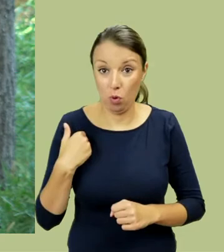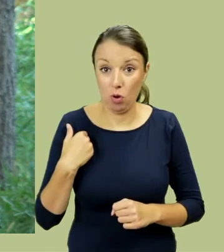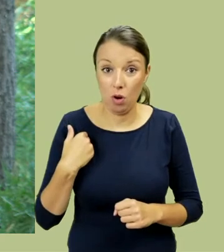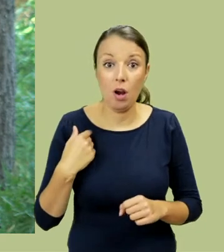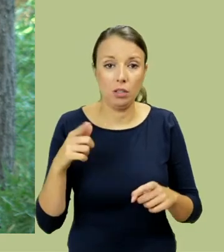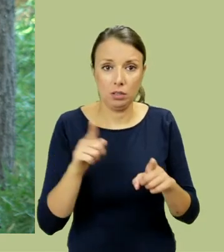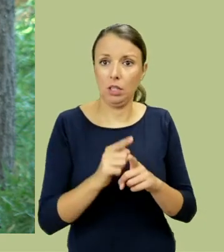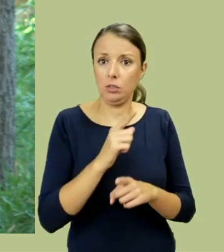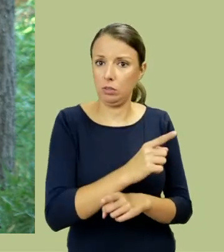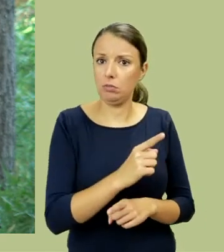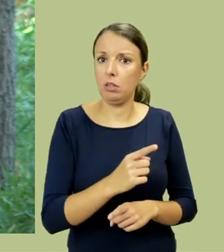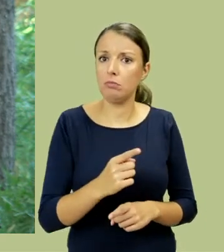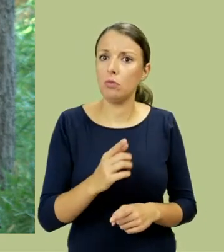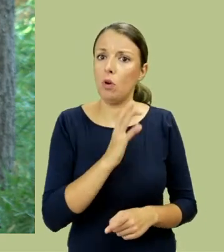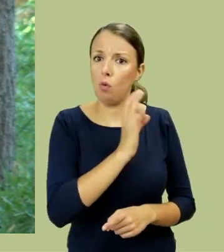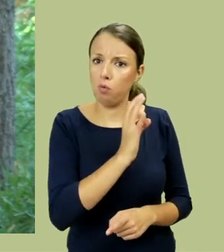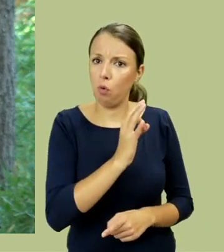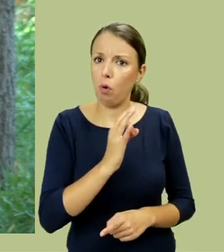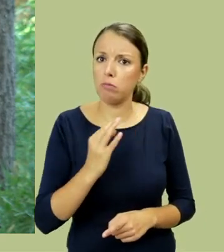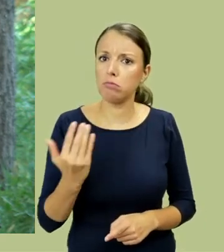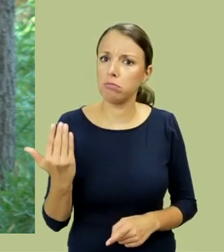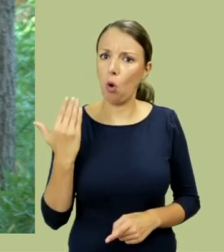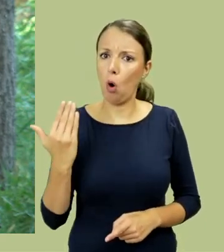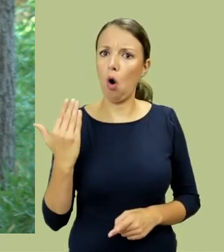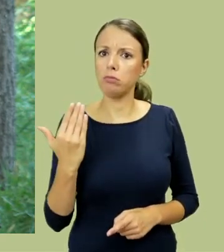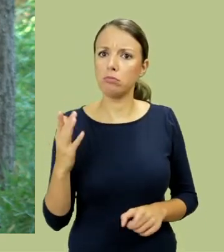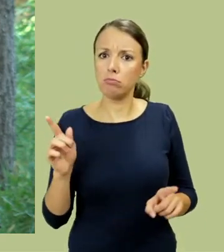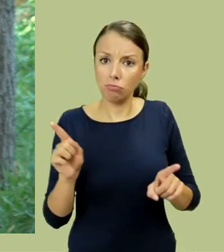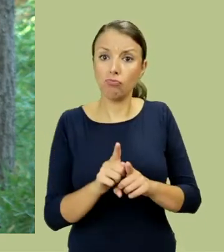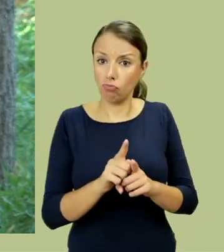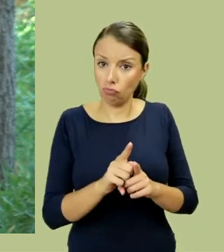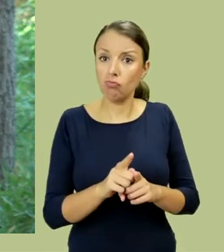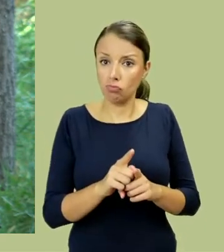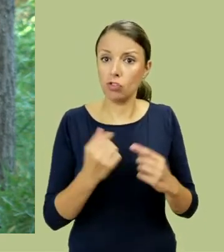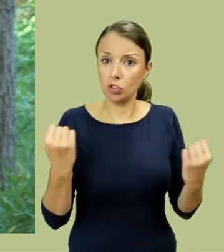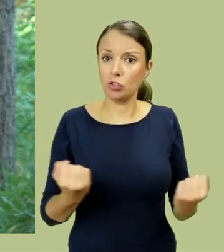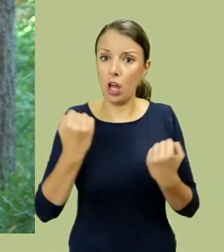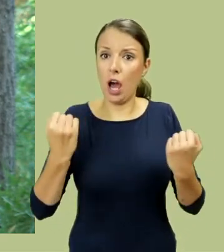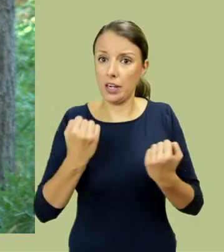zachować. Natomiast w międzyczasie jeszcze były też akty,